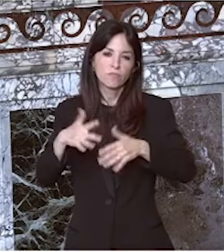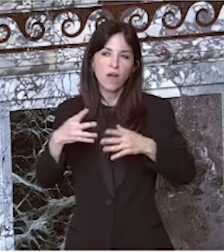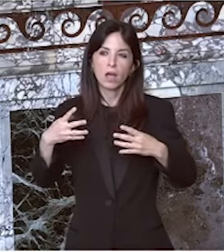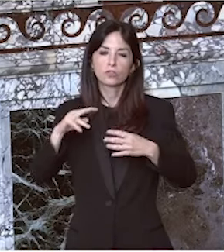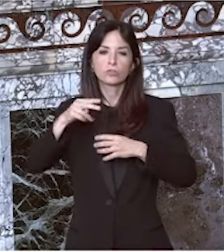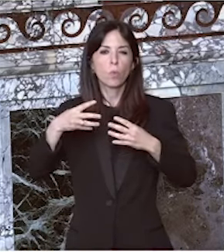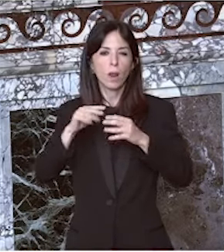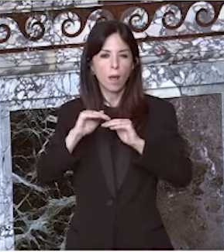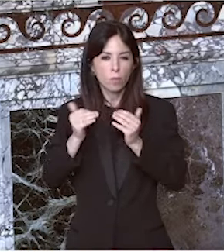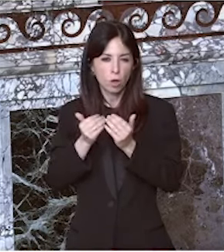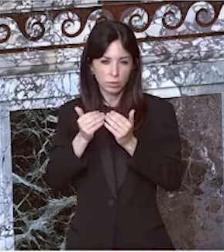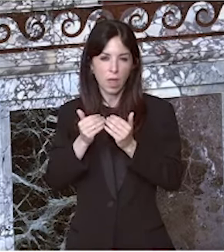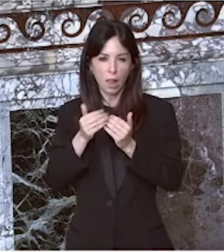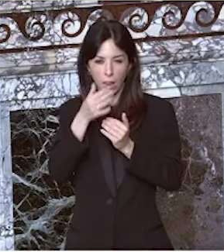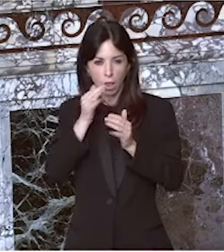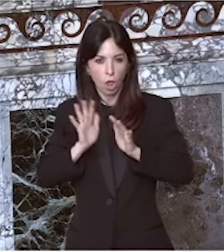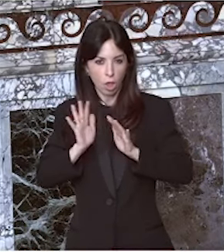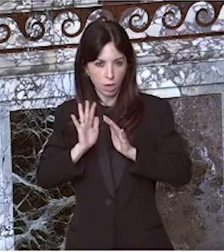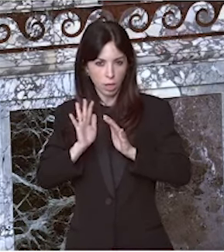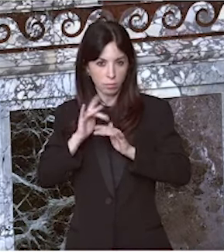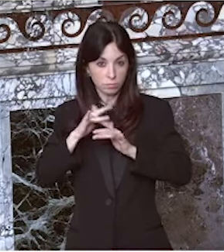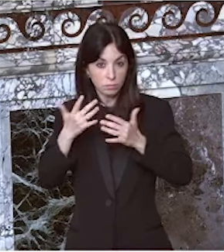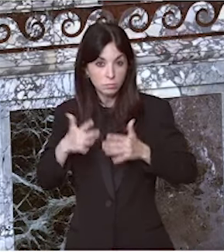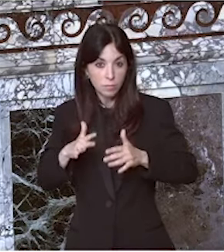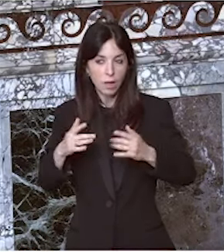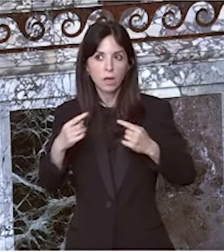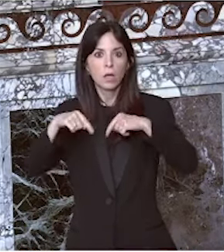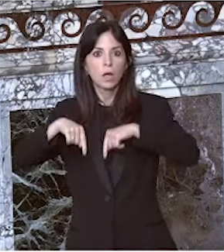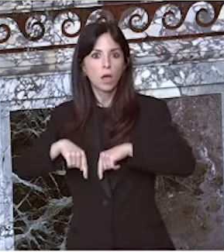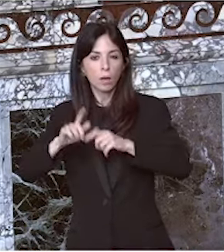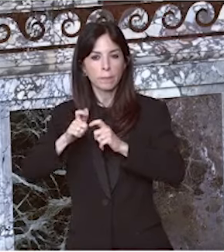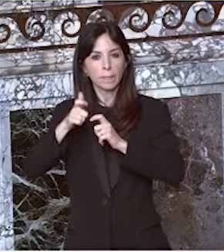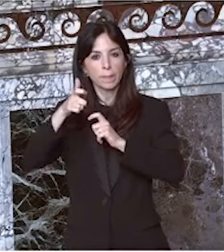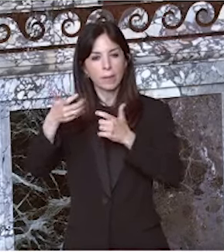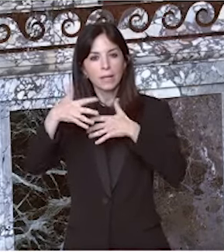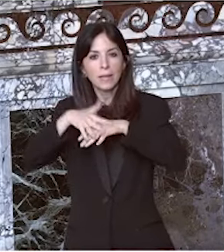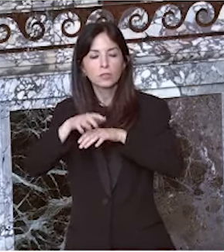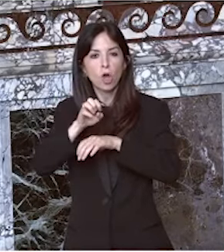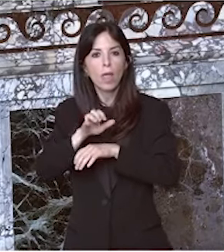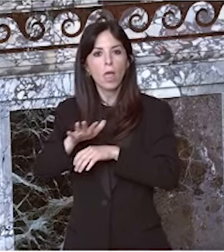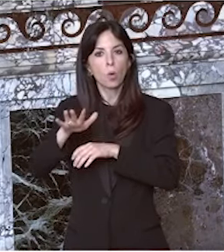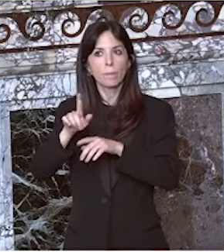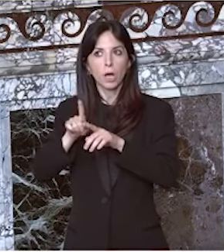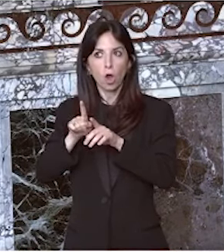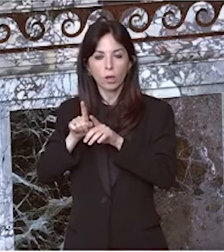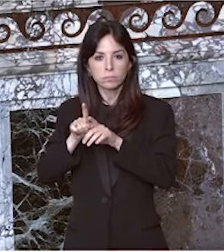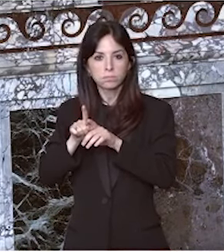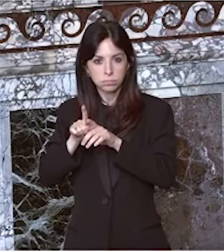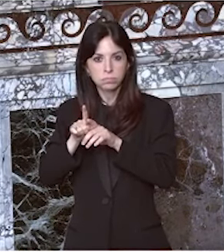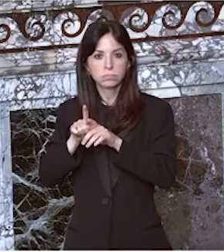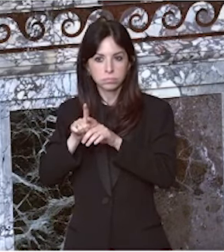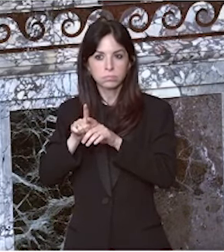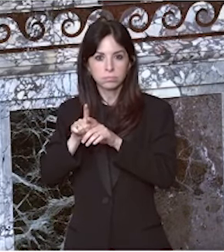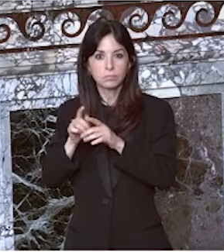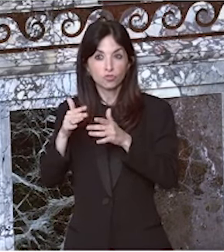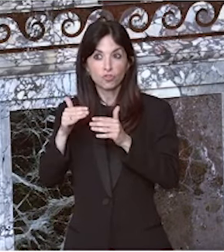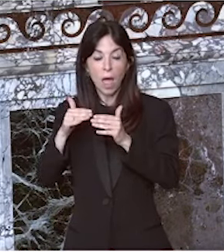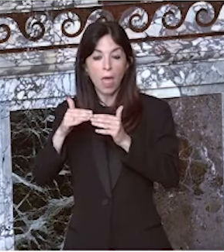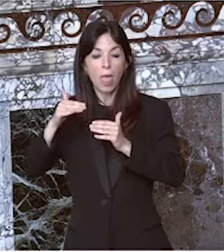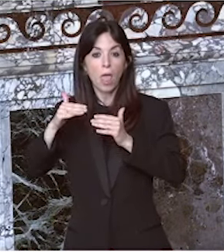distruzioni della Seconda Guerra Mondiale, oggi l'avanzamento dell'integrazione europea è la risposta ai mutati